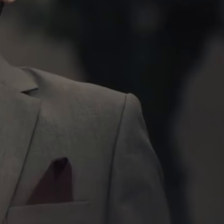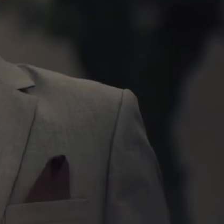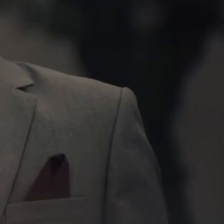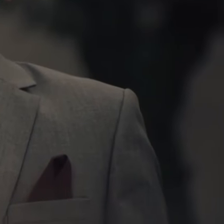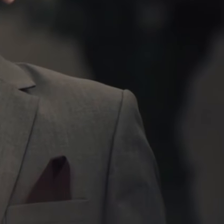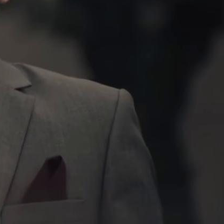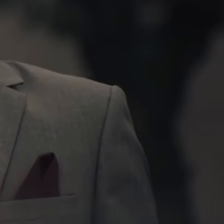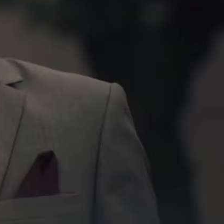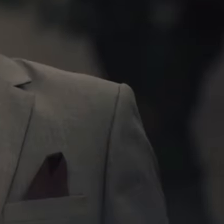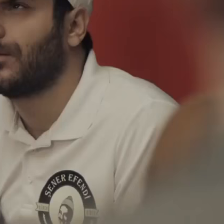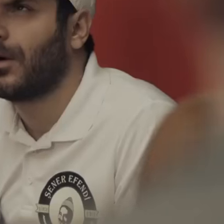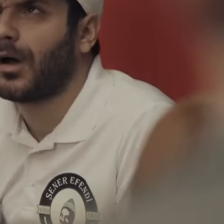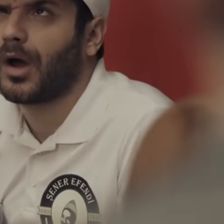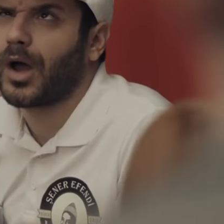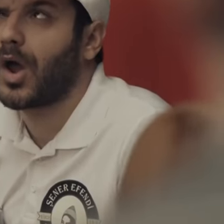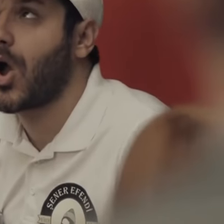aval aval bakmakta.